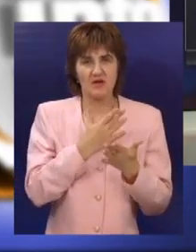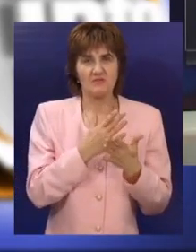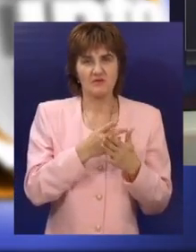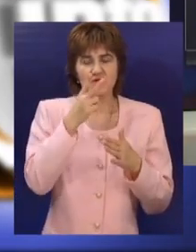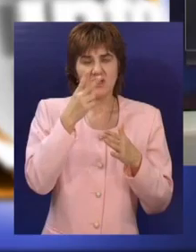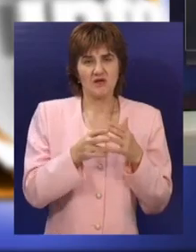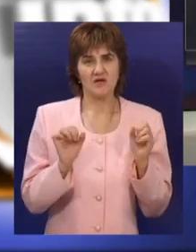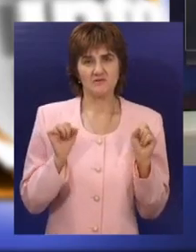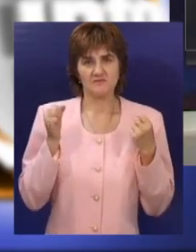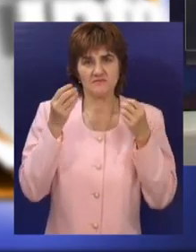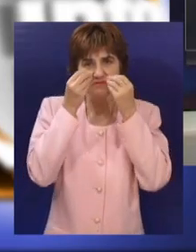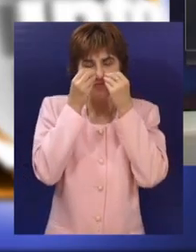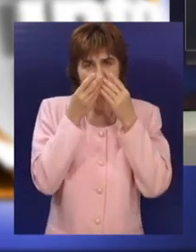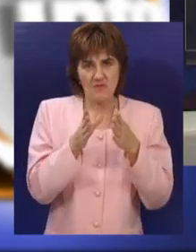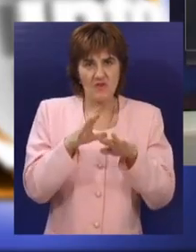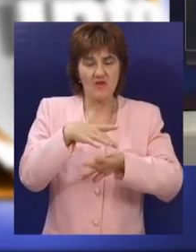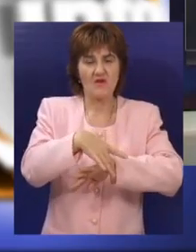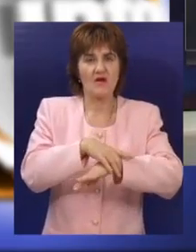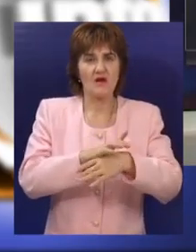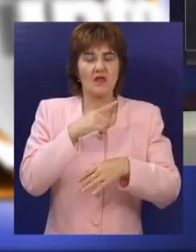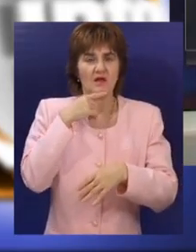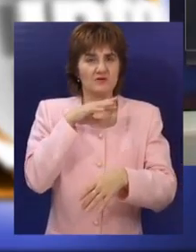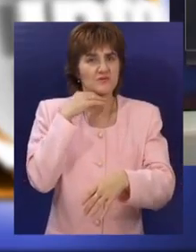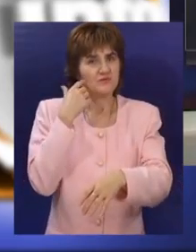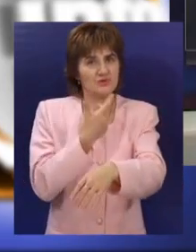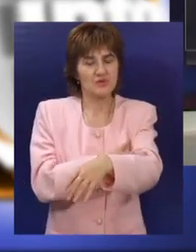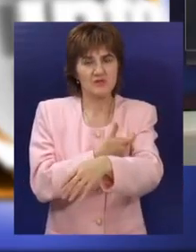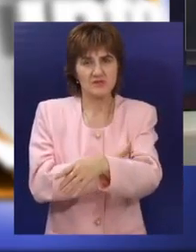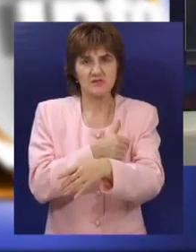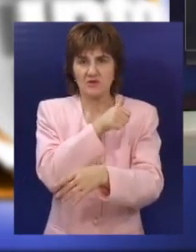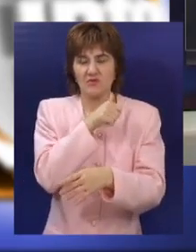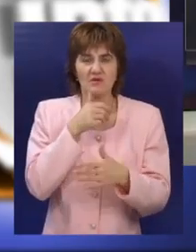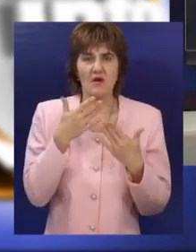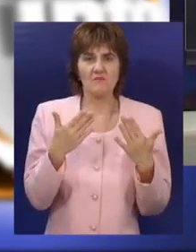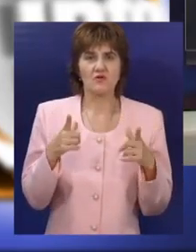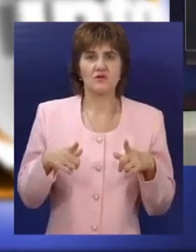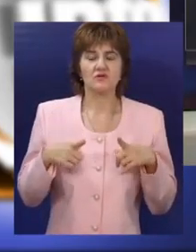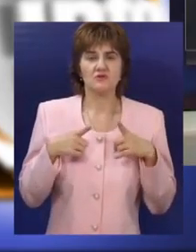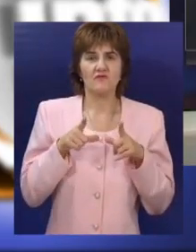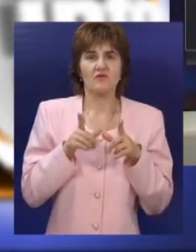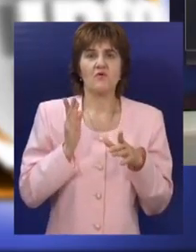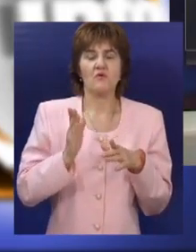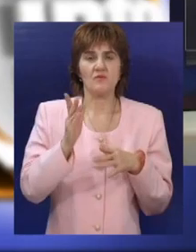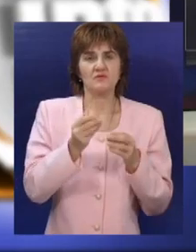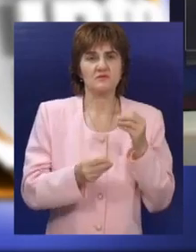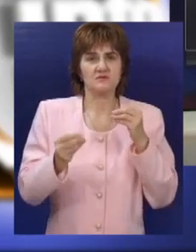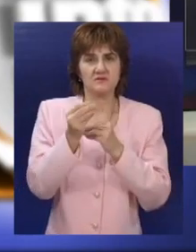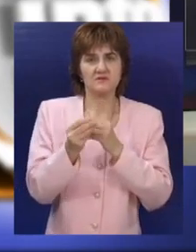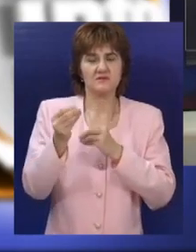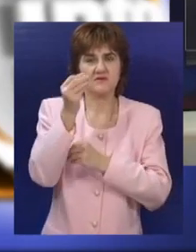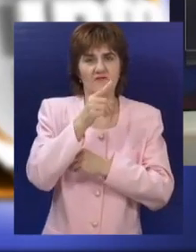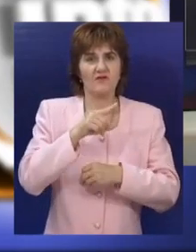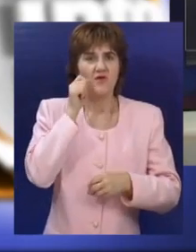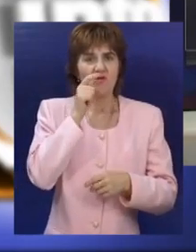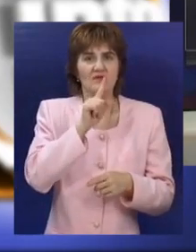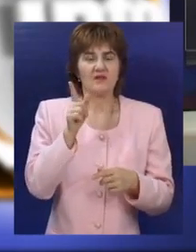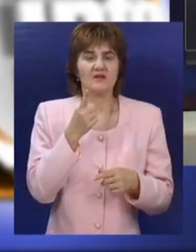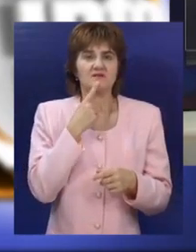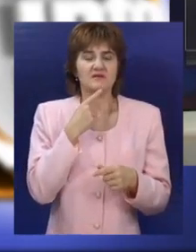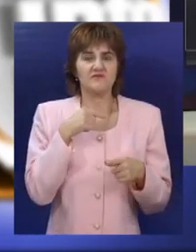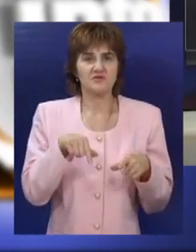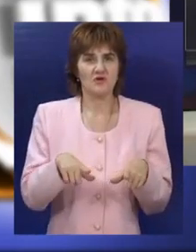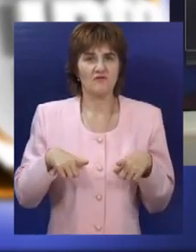psihičke posljedice su trajne. Lekari tvrde da uzroci narkomanije prate savremenu civilizaciju, odnosno sve veće nezadovoljstvo